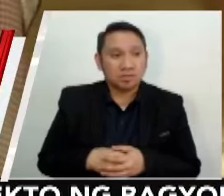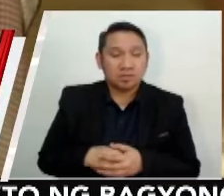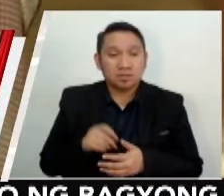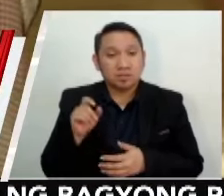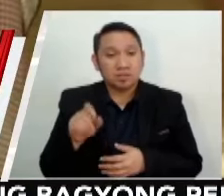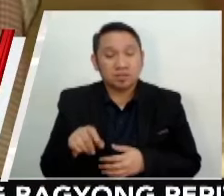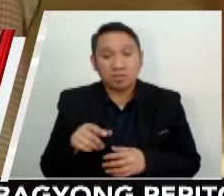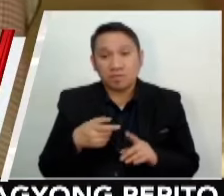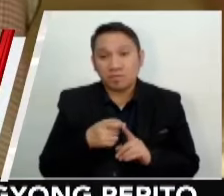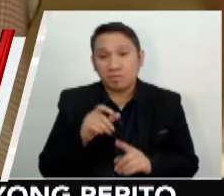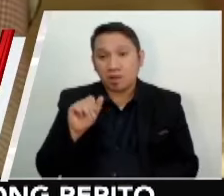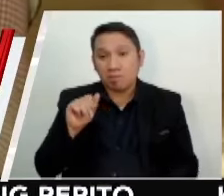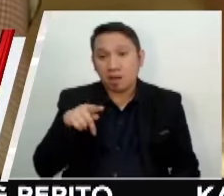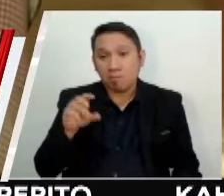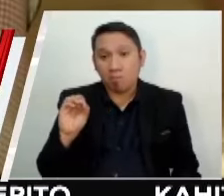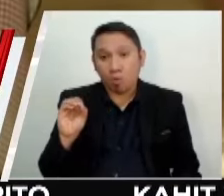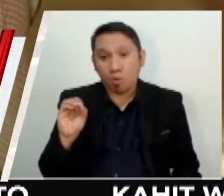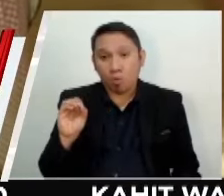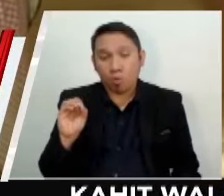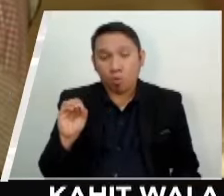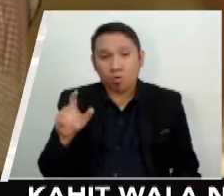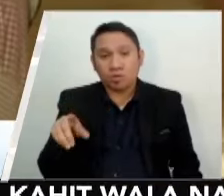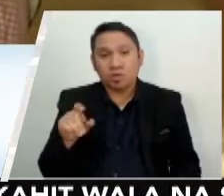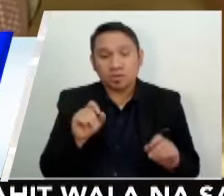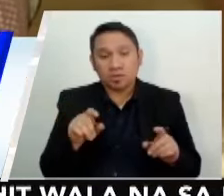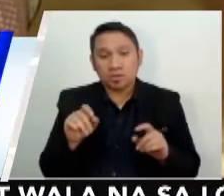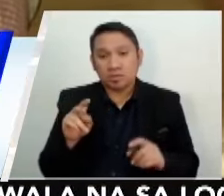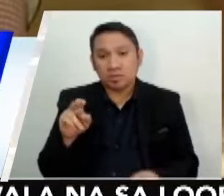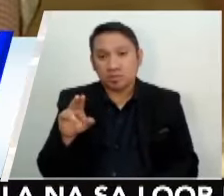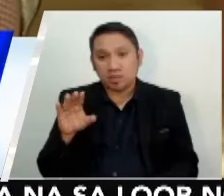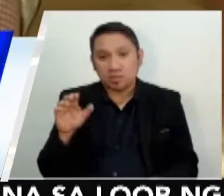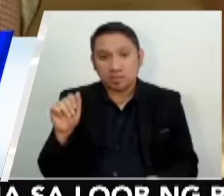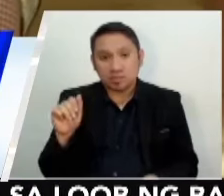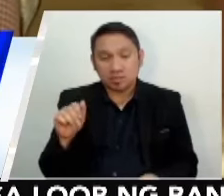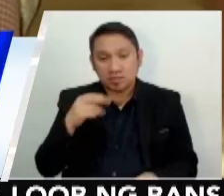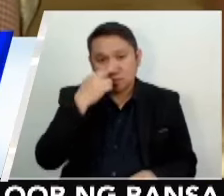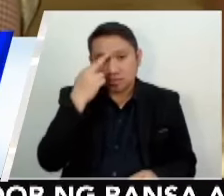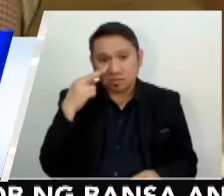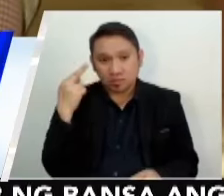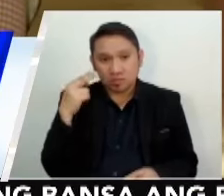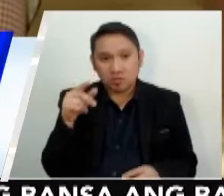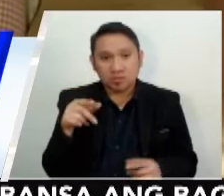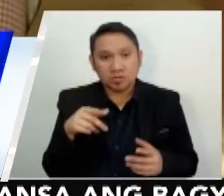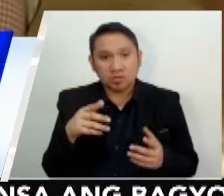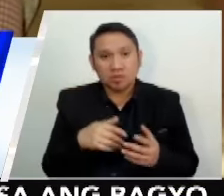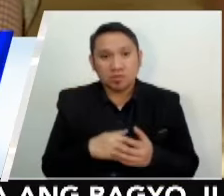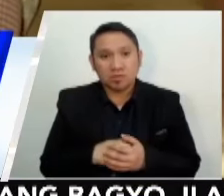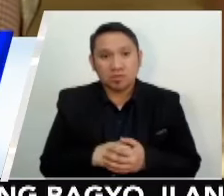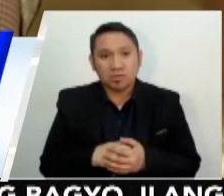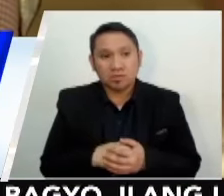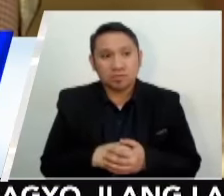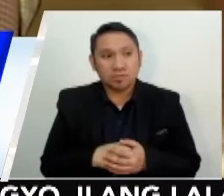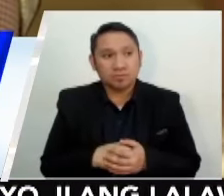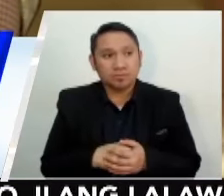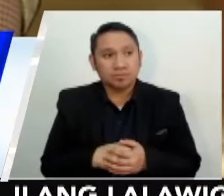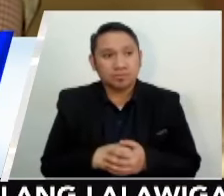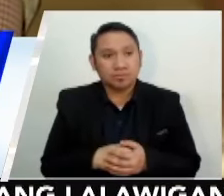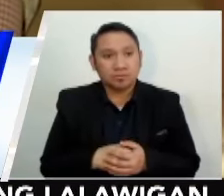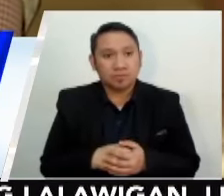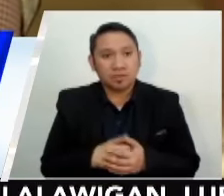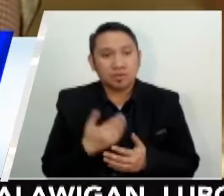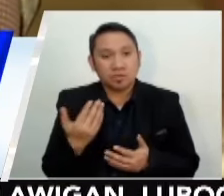Narcisa Rizal. Si Narcisa is one of the siblings, no, ni Jose Rizal. And sila yung nakapagmana